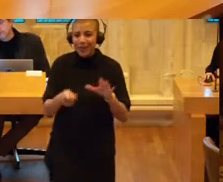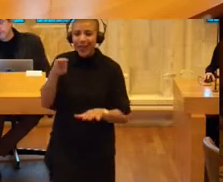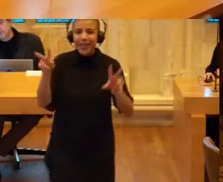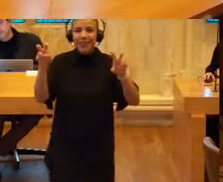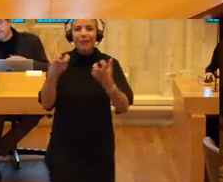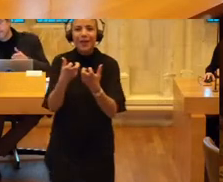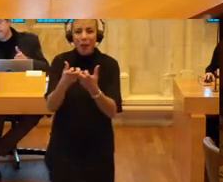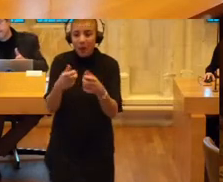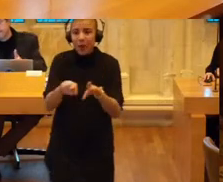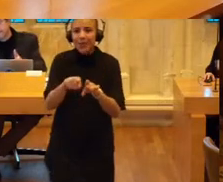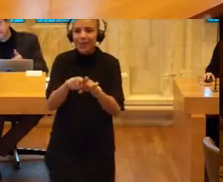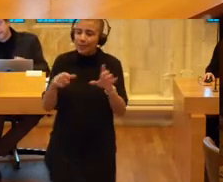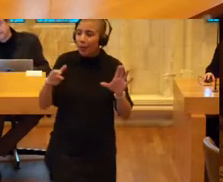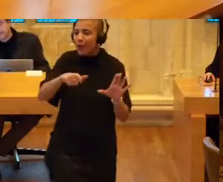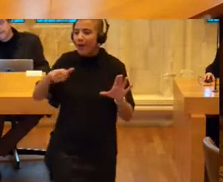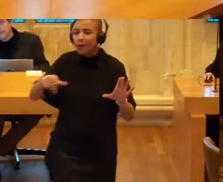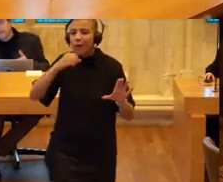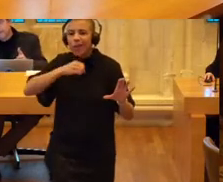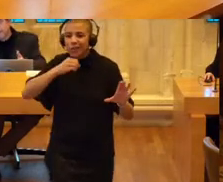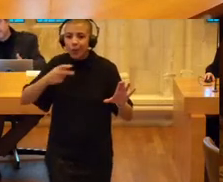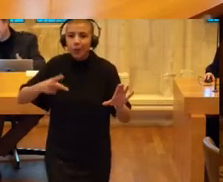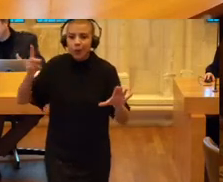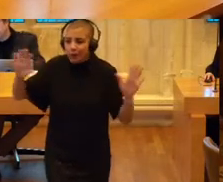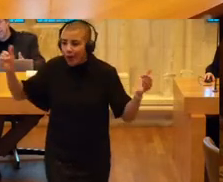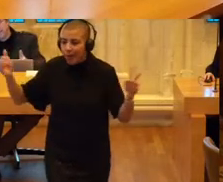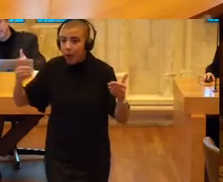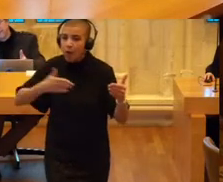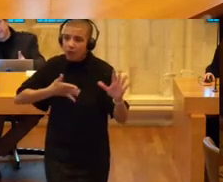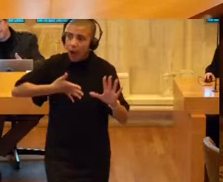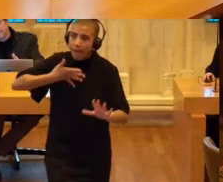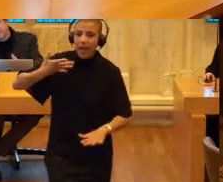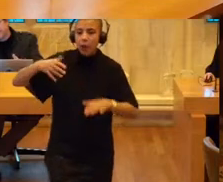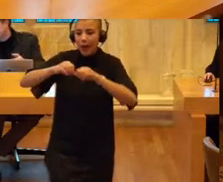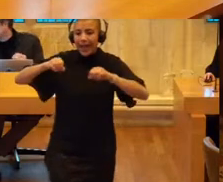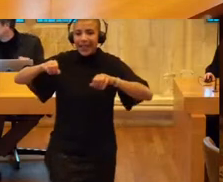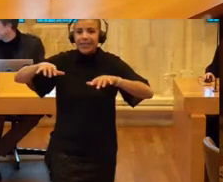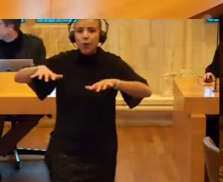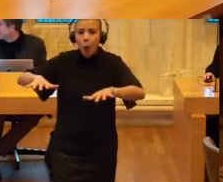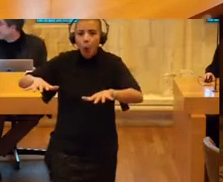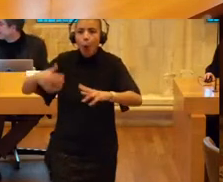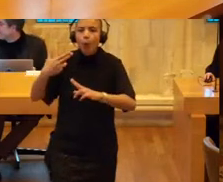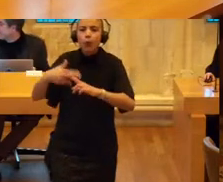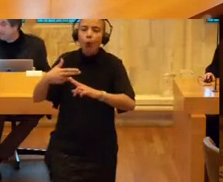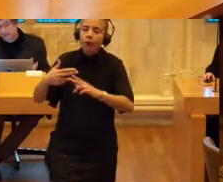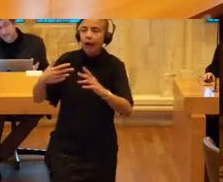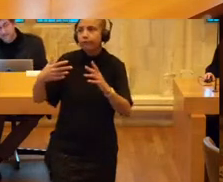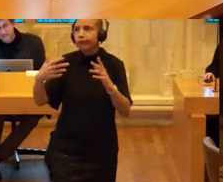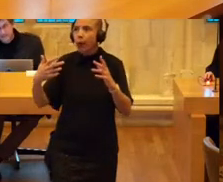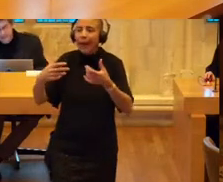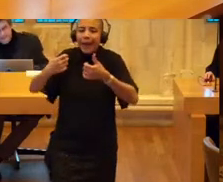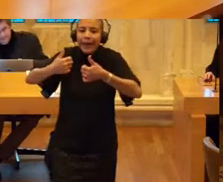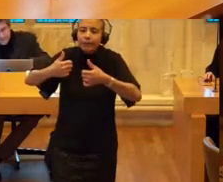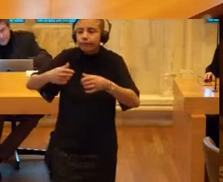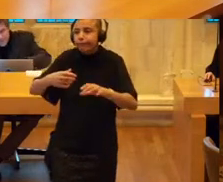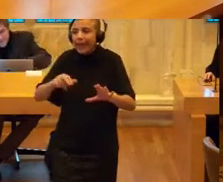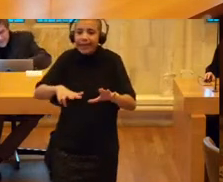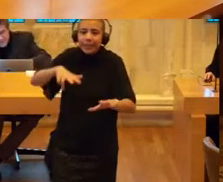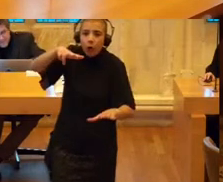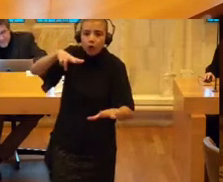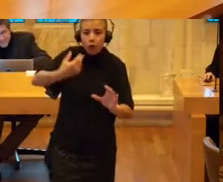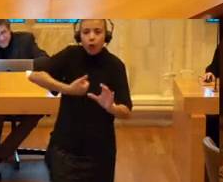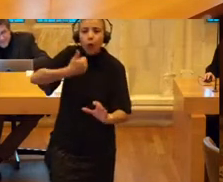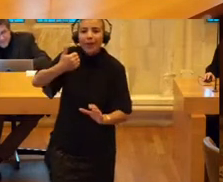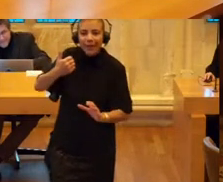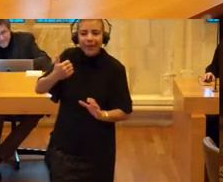seniors, moi j'attache une importance toute particulière au réseau des résidences autonomie, dont, sauf erreur de ma part,